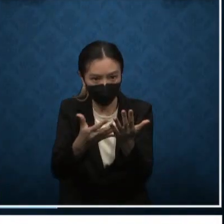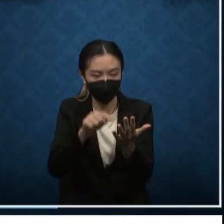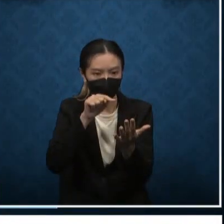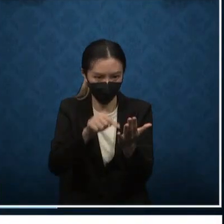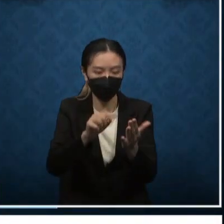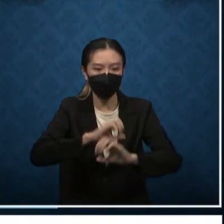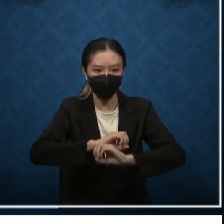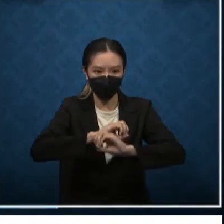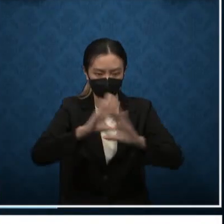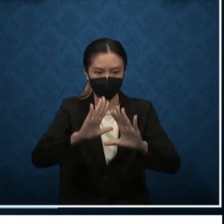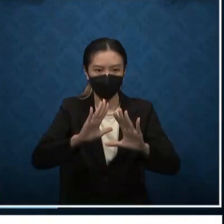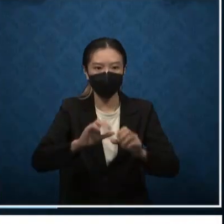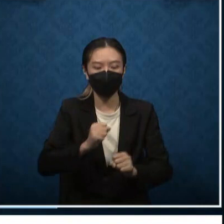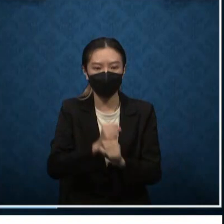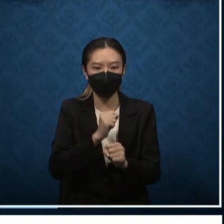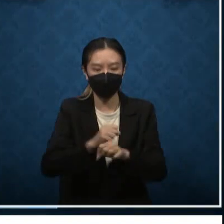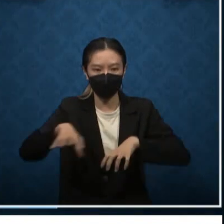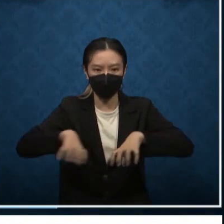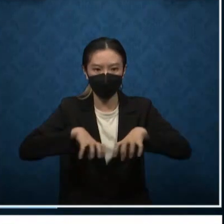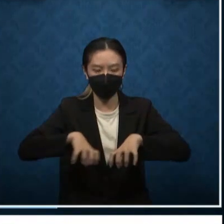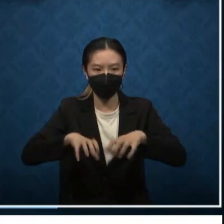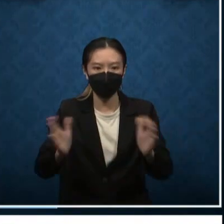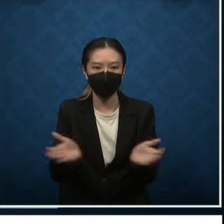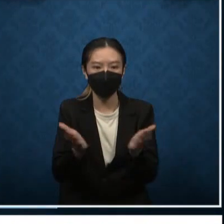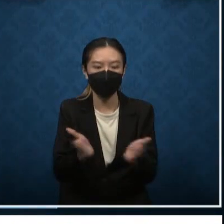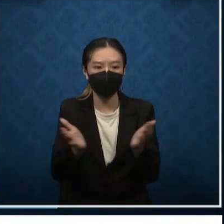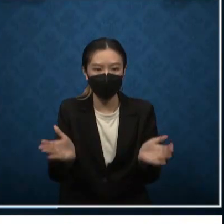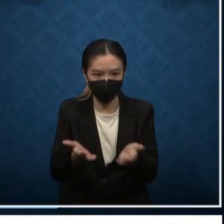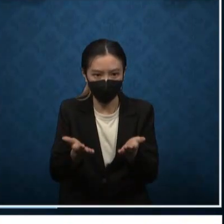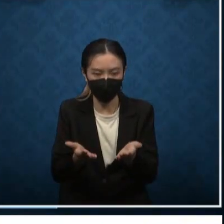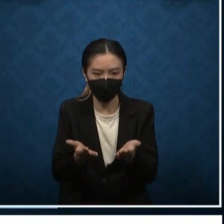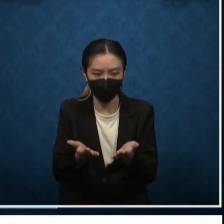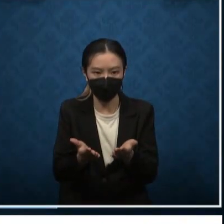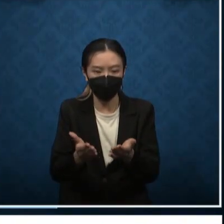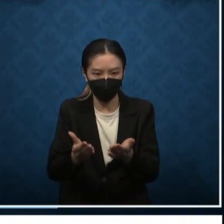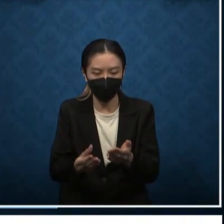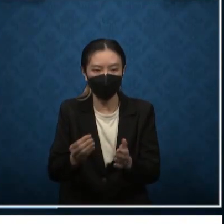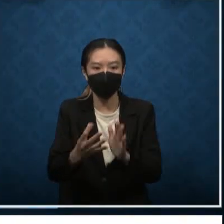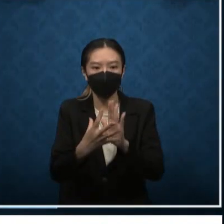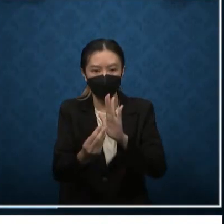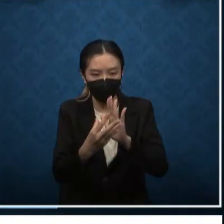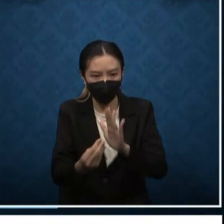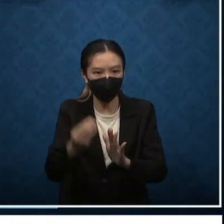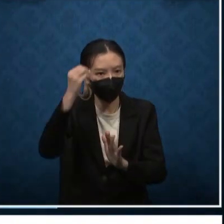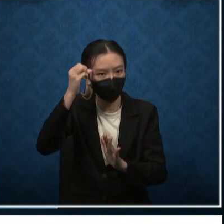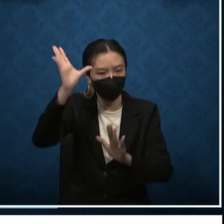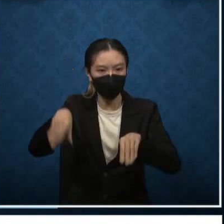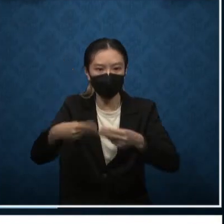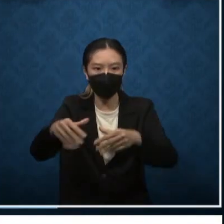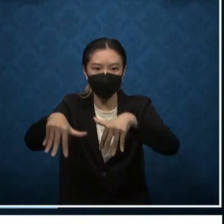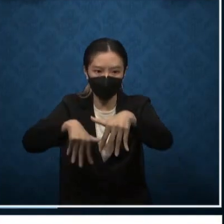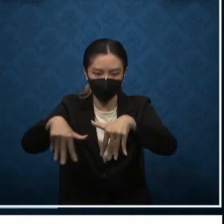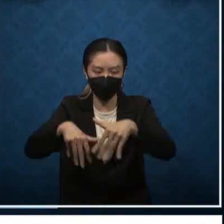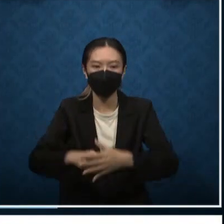ี่วข้องกับการส่งเสริมความลทางกเมองกประคองและควรนำแผนให้บนจไว้